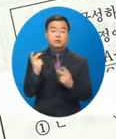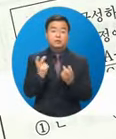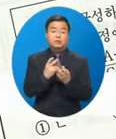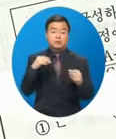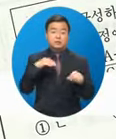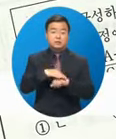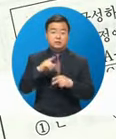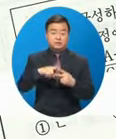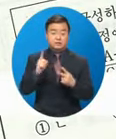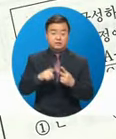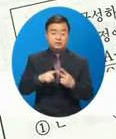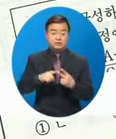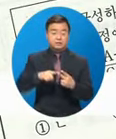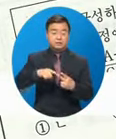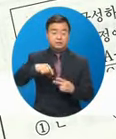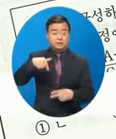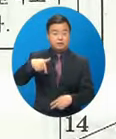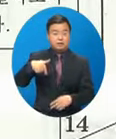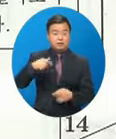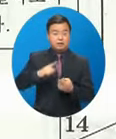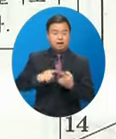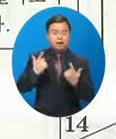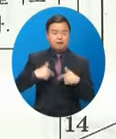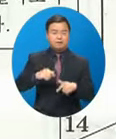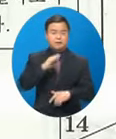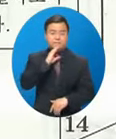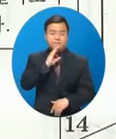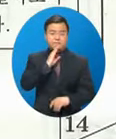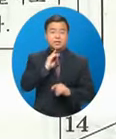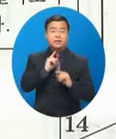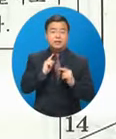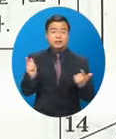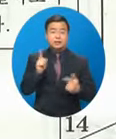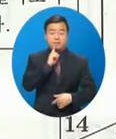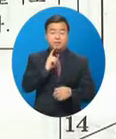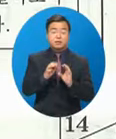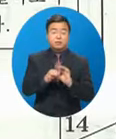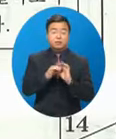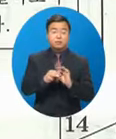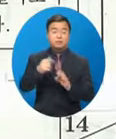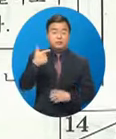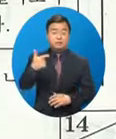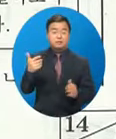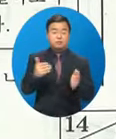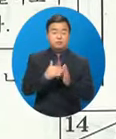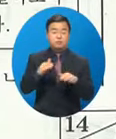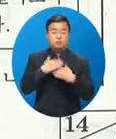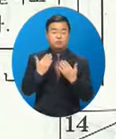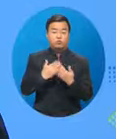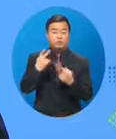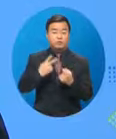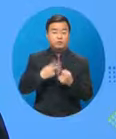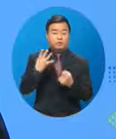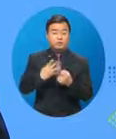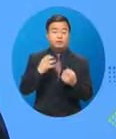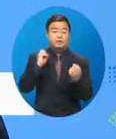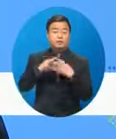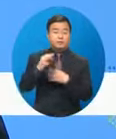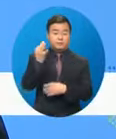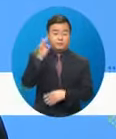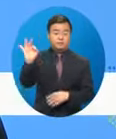반드시 옳은 건 아니라는 학회의 의견을 들어 니음만 옳다고 한 2번도 정답으로 인정됐습니다.